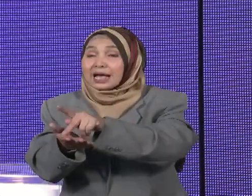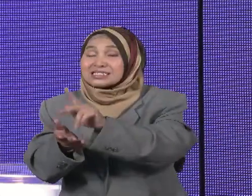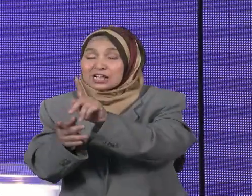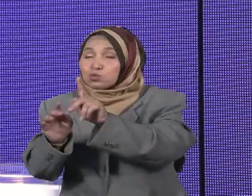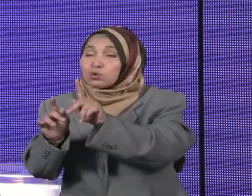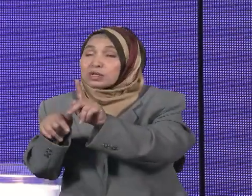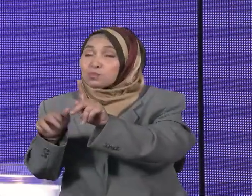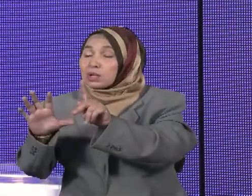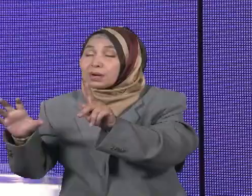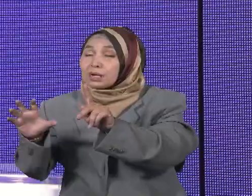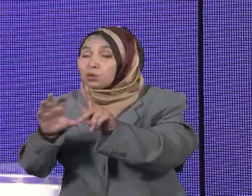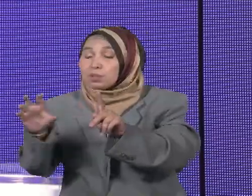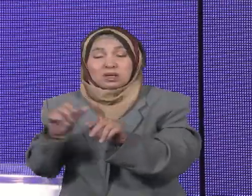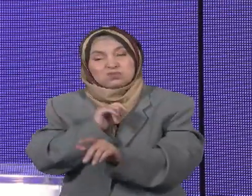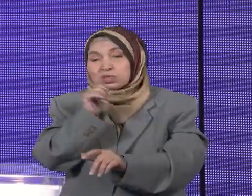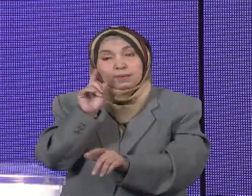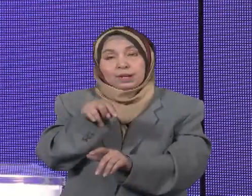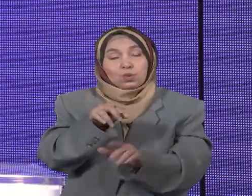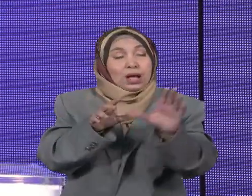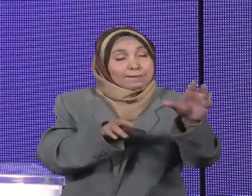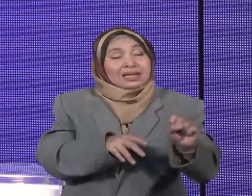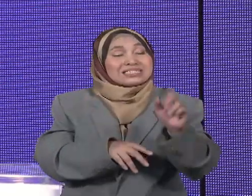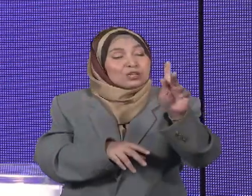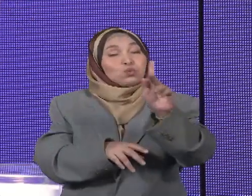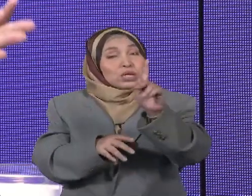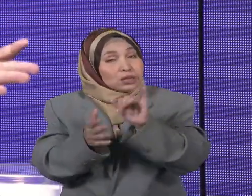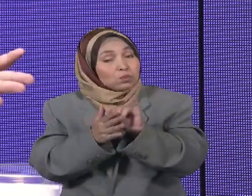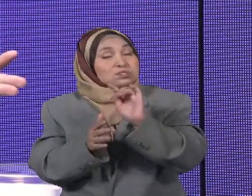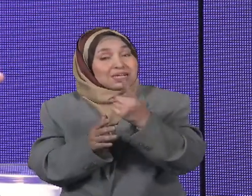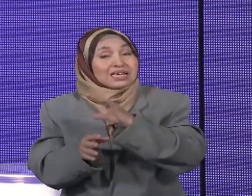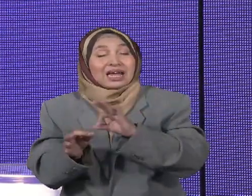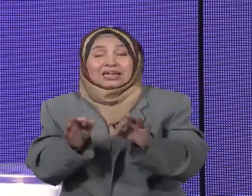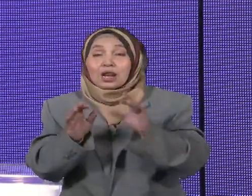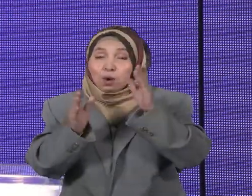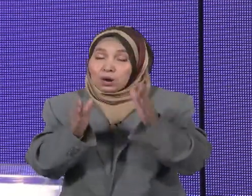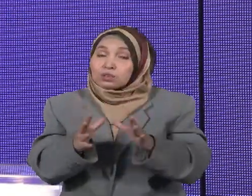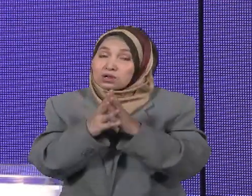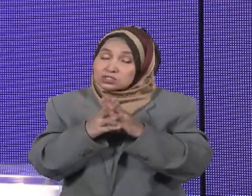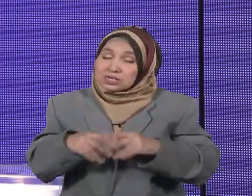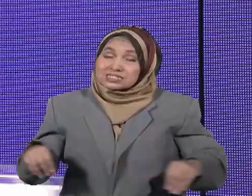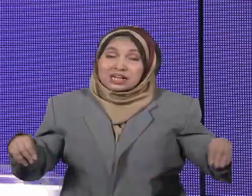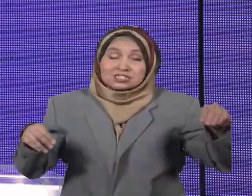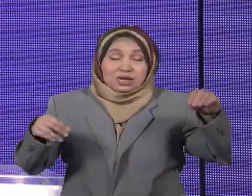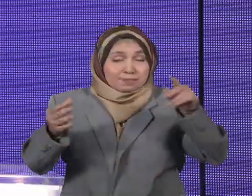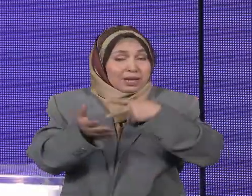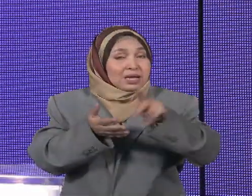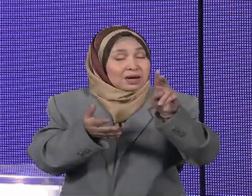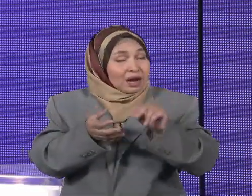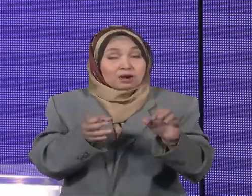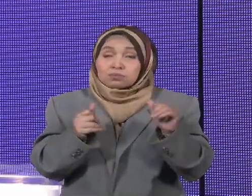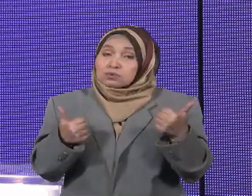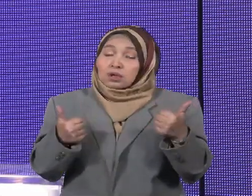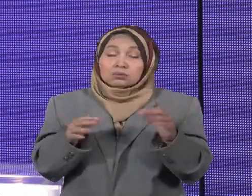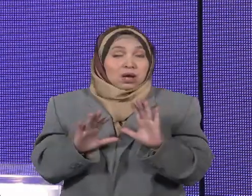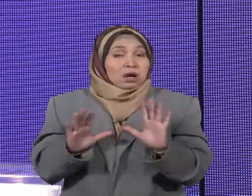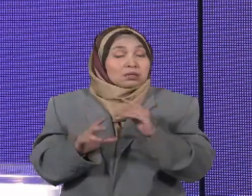itu, 500 tu tak ambil. Dia ambil yang 1,000 itu sahaja, dan kalau orang itu sudah selesaikan bayaran sebelum ini, maka selesai. Ya, jangan dia